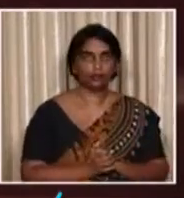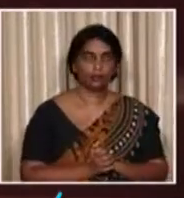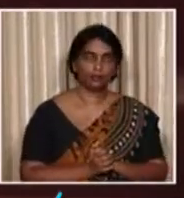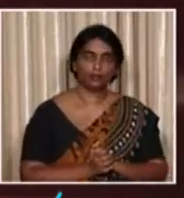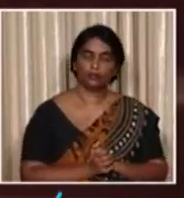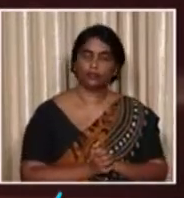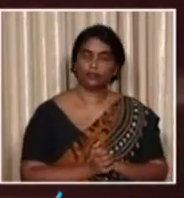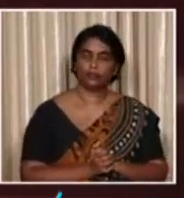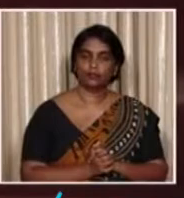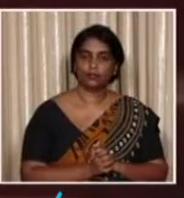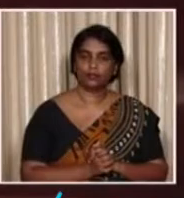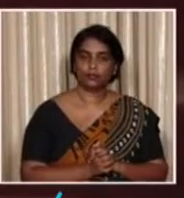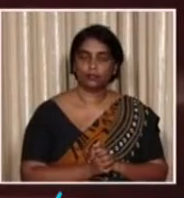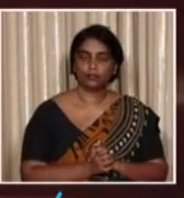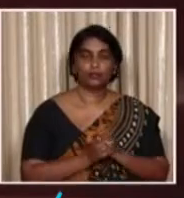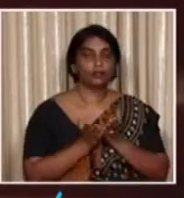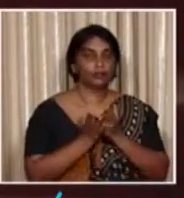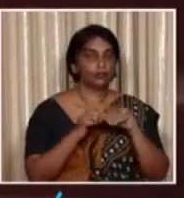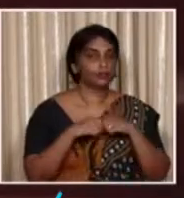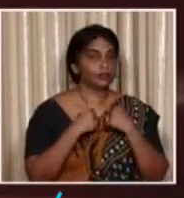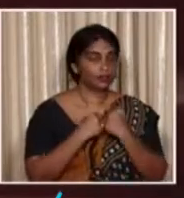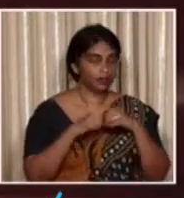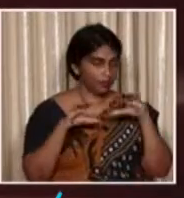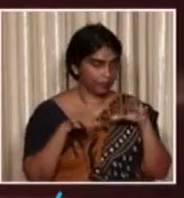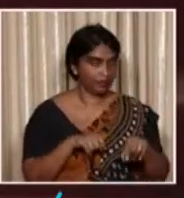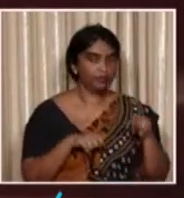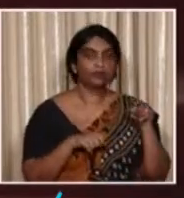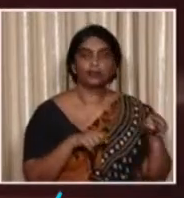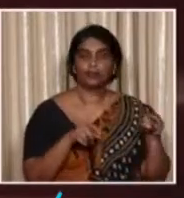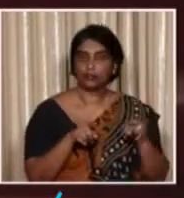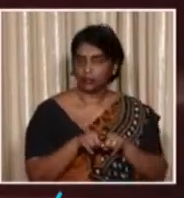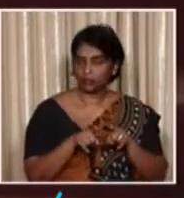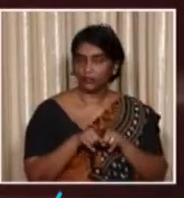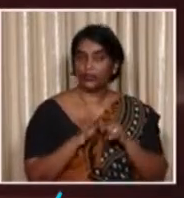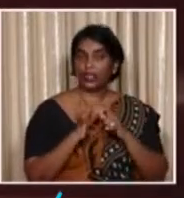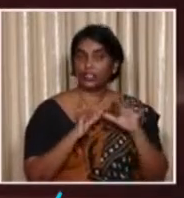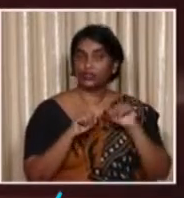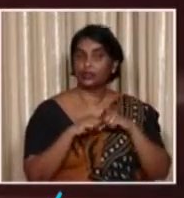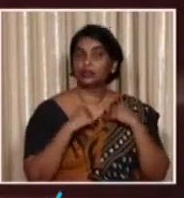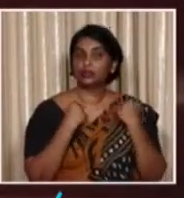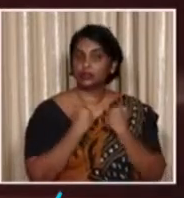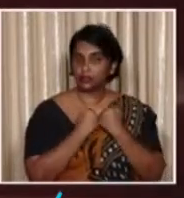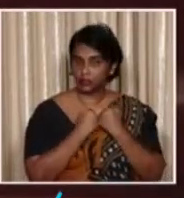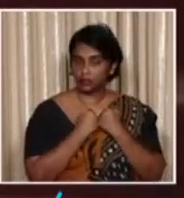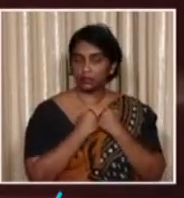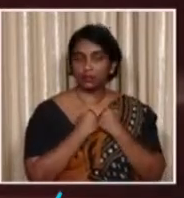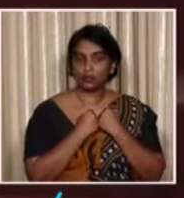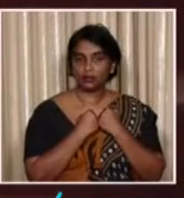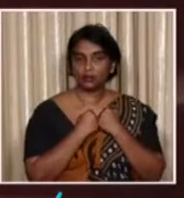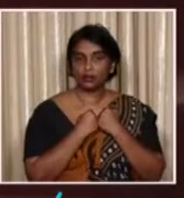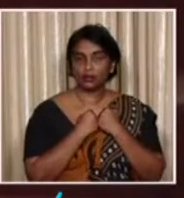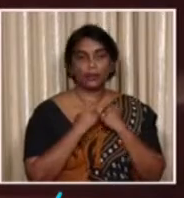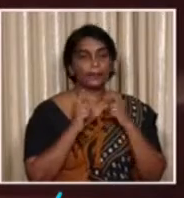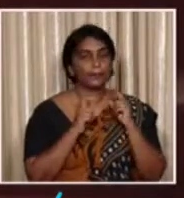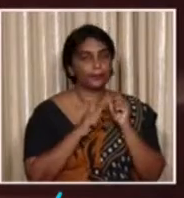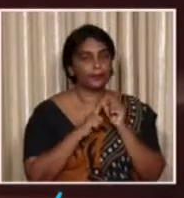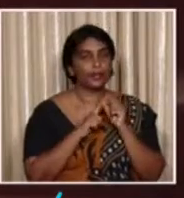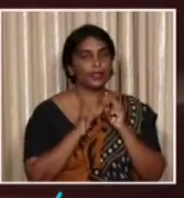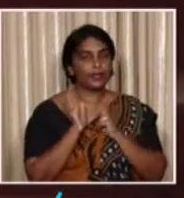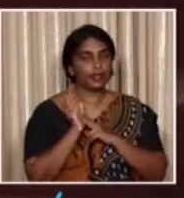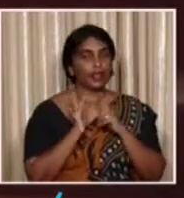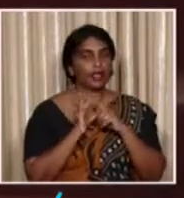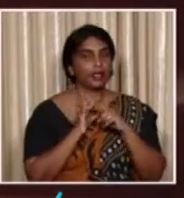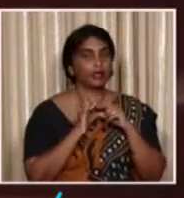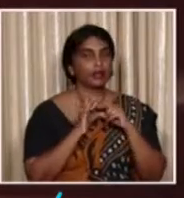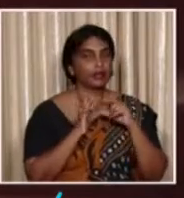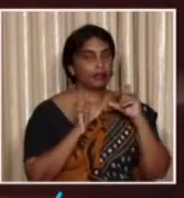ඒ අතර සමහර පාර්ශව නැව් සමාගමේ හිමිකාර පාර්ශවය සහ රක්ෂණ සමාගම PNI ක්ලබ් වෙනුවෙන්